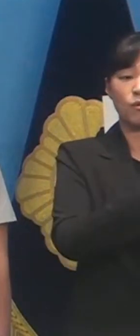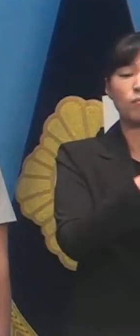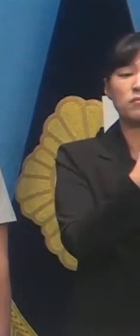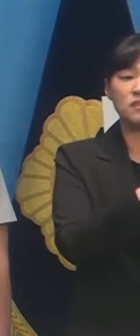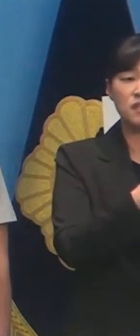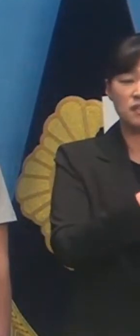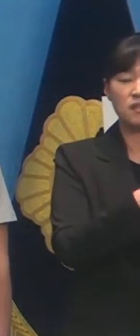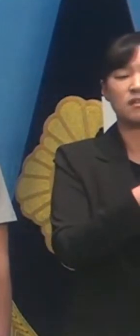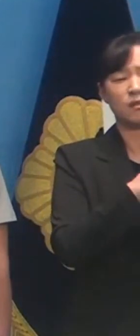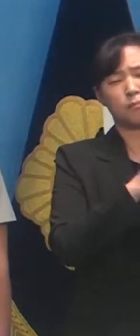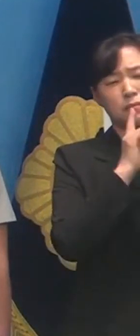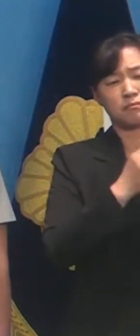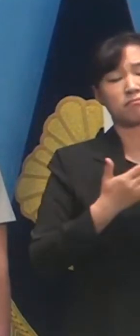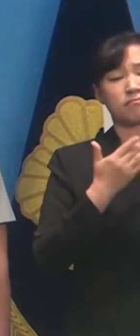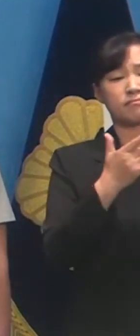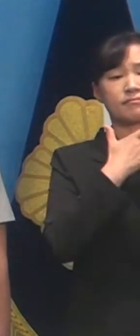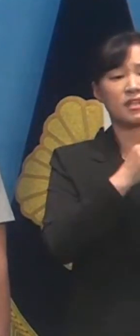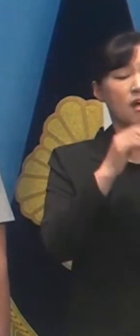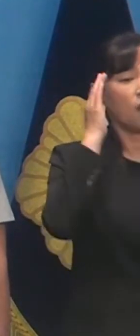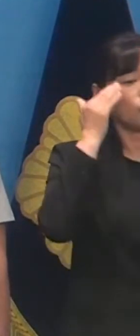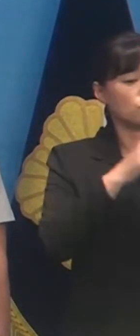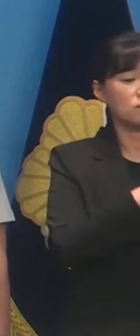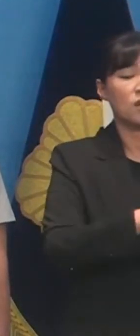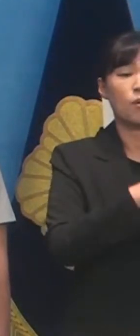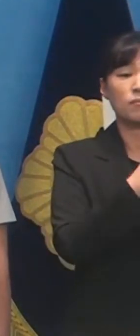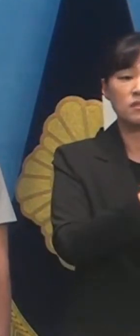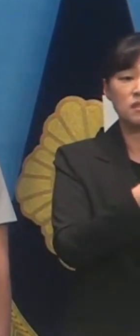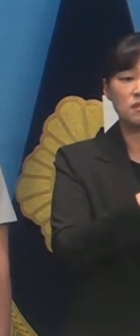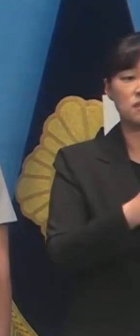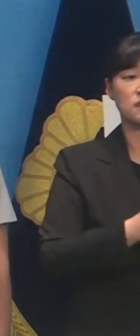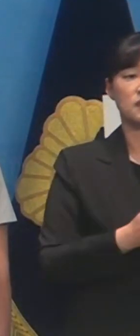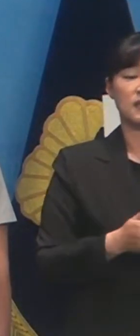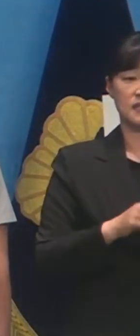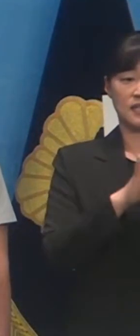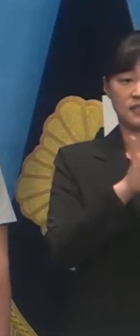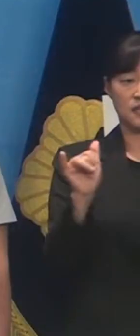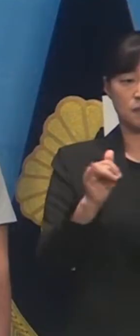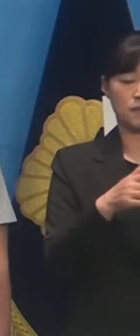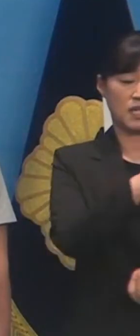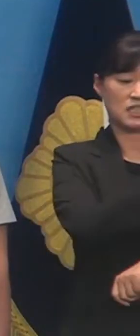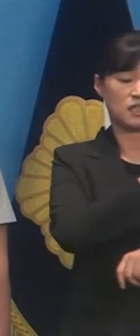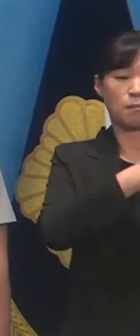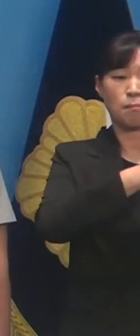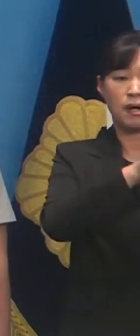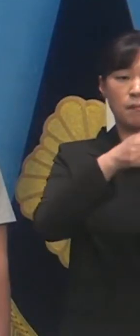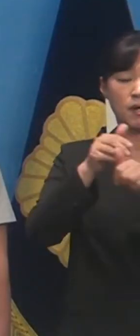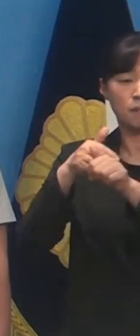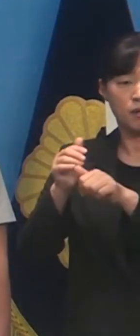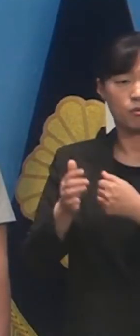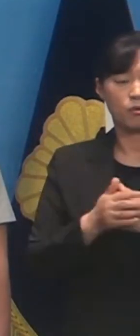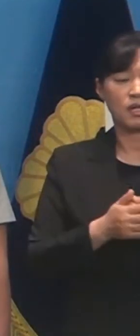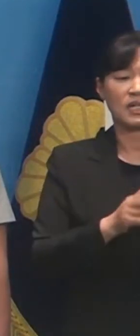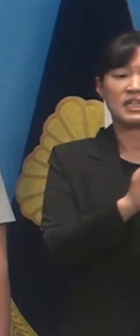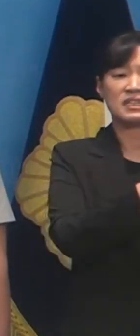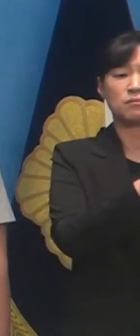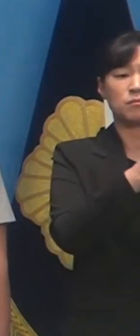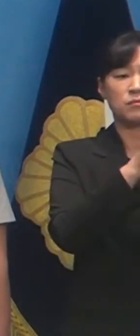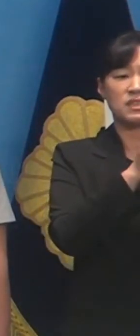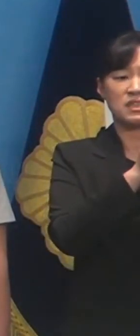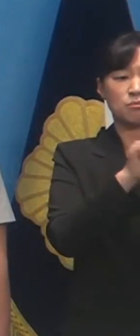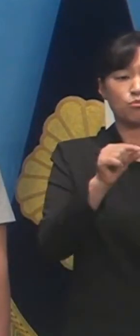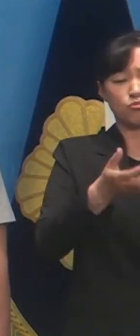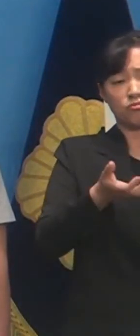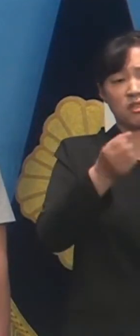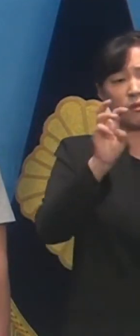한국산업은행에 대해서도 말씀드리겠습니다. 한국산업은행은 3명의 이사를 파견하고 이사의 지분을 30% 정도 가지고